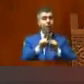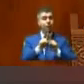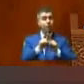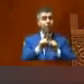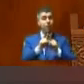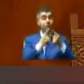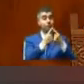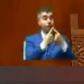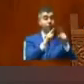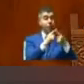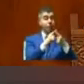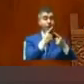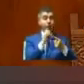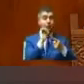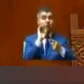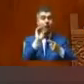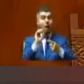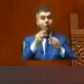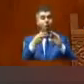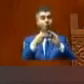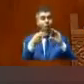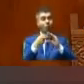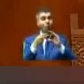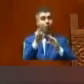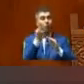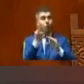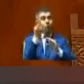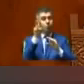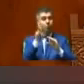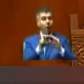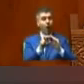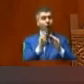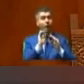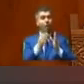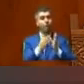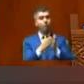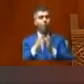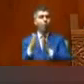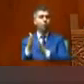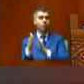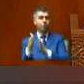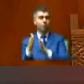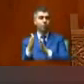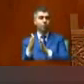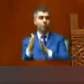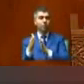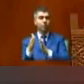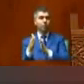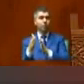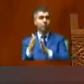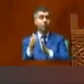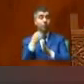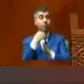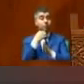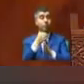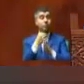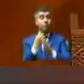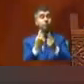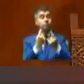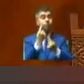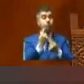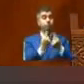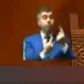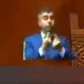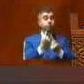ديال العملات، ولكن هذا الشيء اللي كنا يعني واللي مازال كنفكروا فيه انه يكون في واحد داخل واحد الهامش